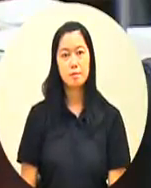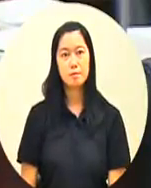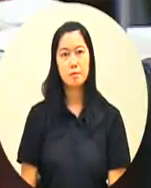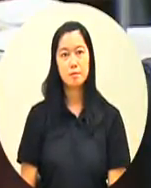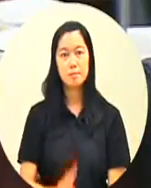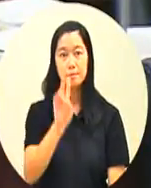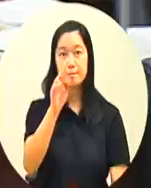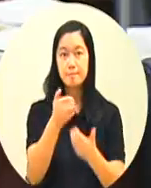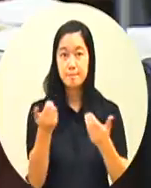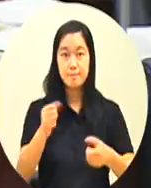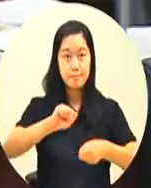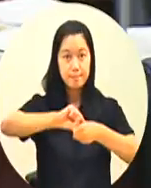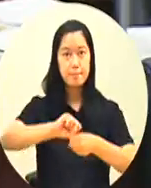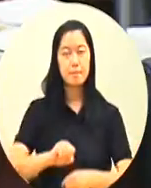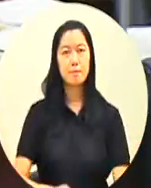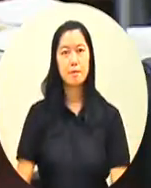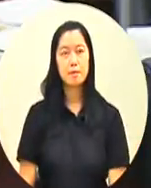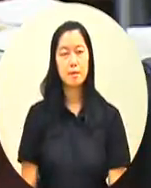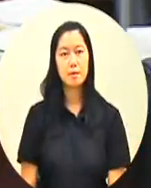两分钟。